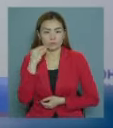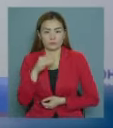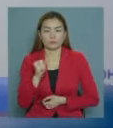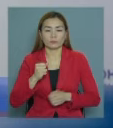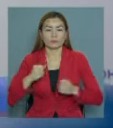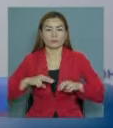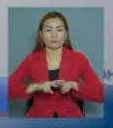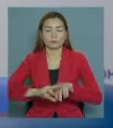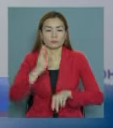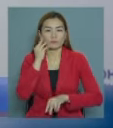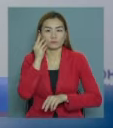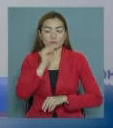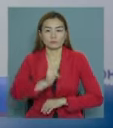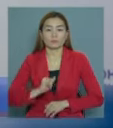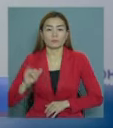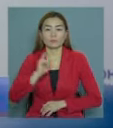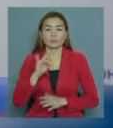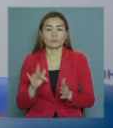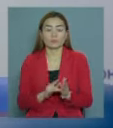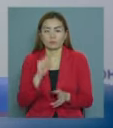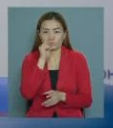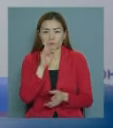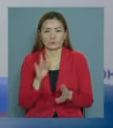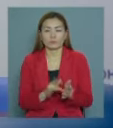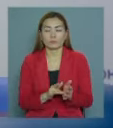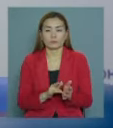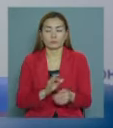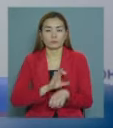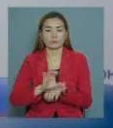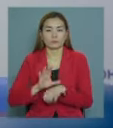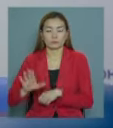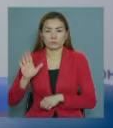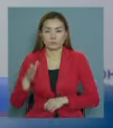Астана, Алматы және Орал, Шымкент қалаларына жөнелтілді.